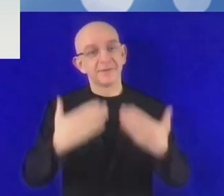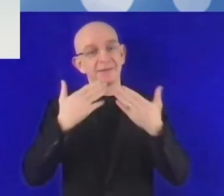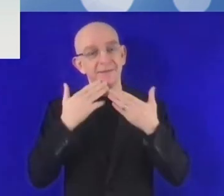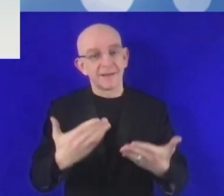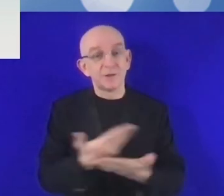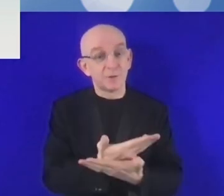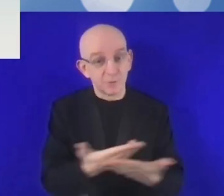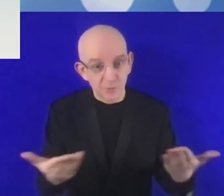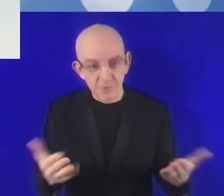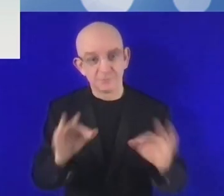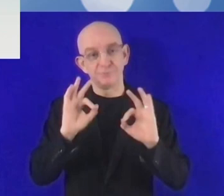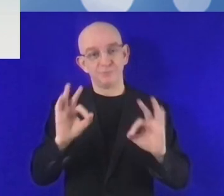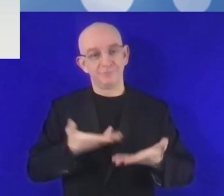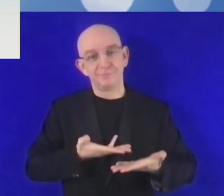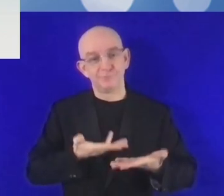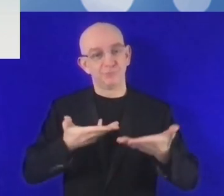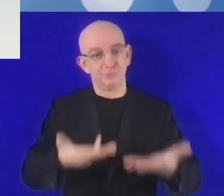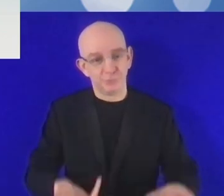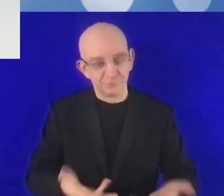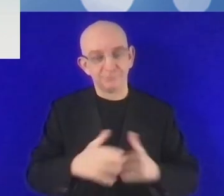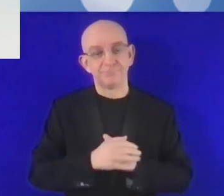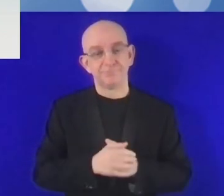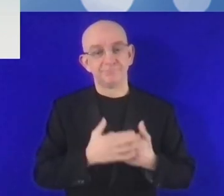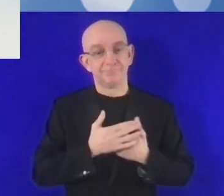Пожалуйста, вам слово.